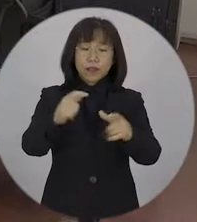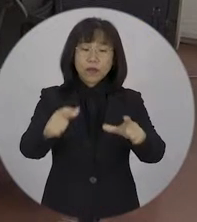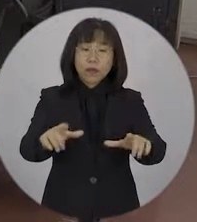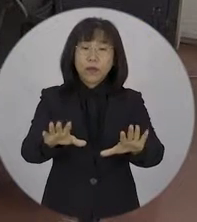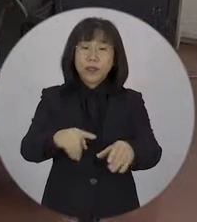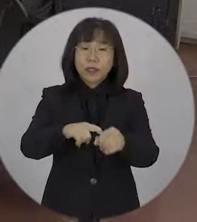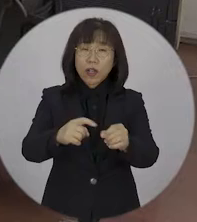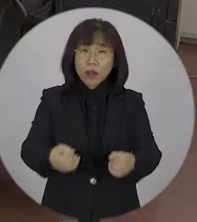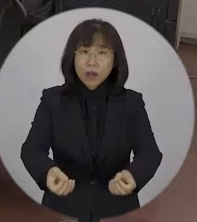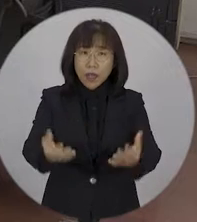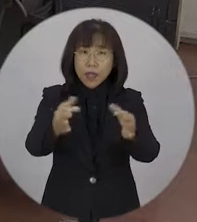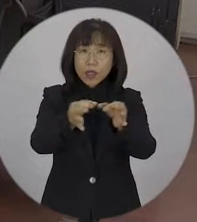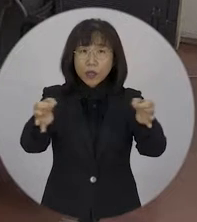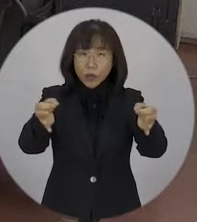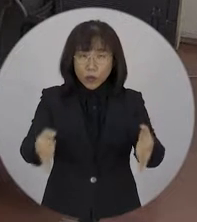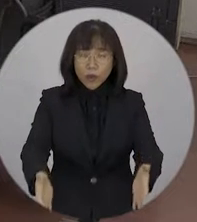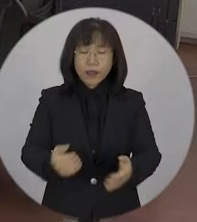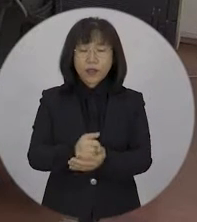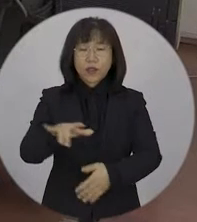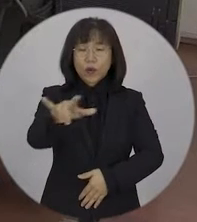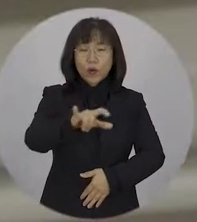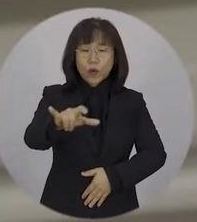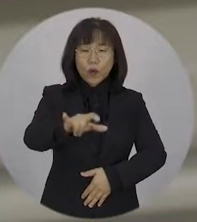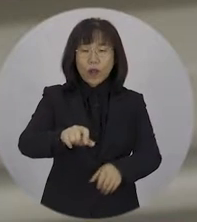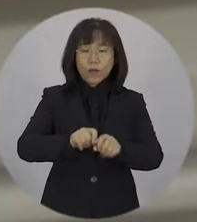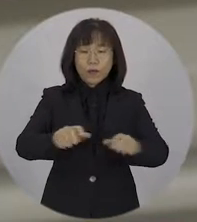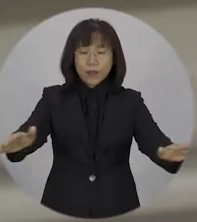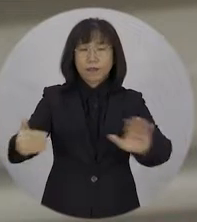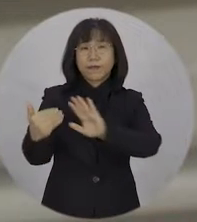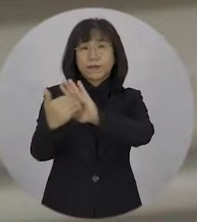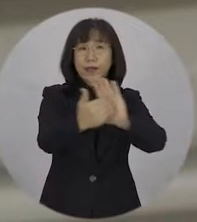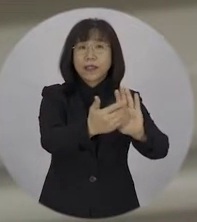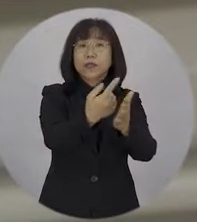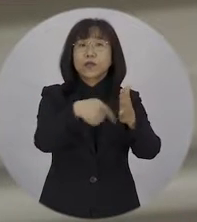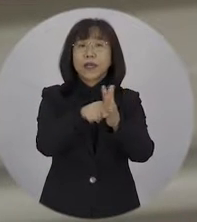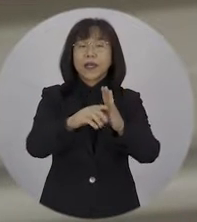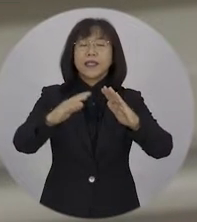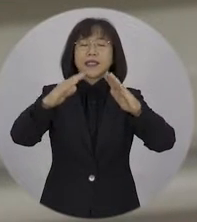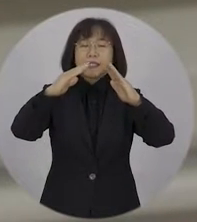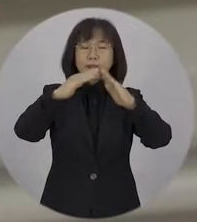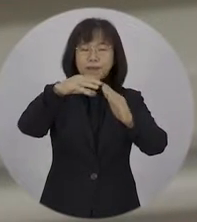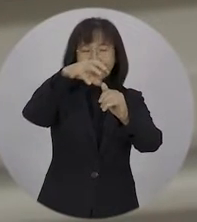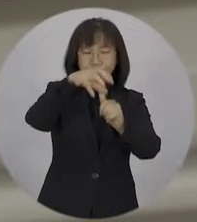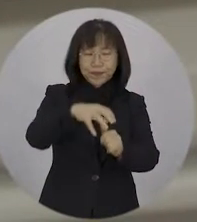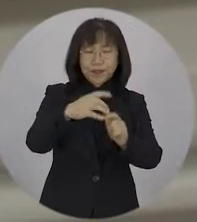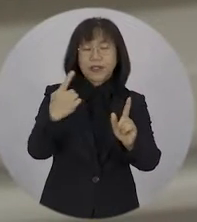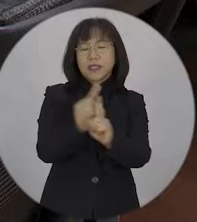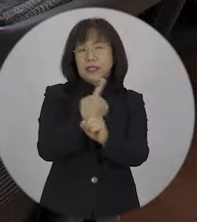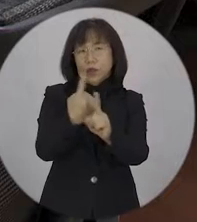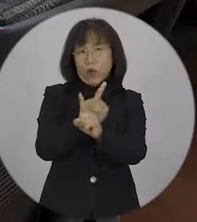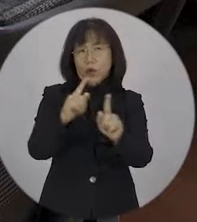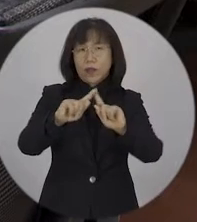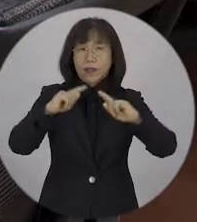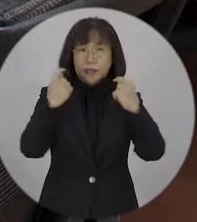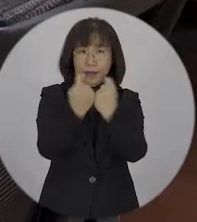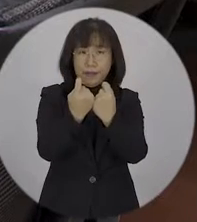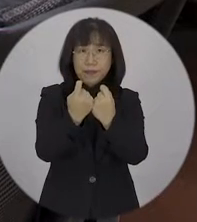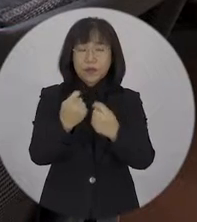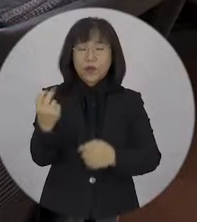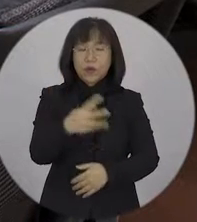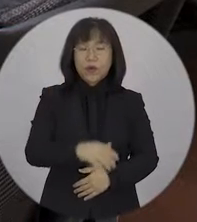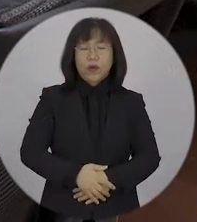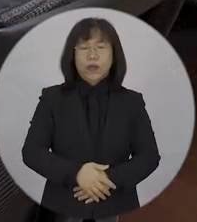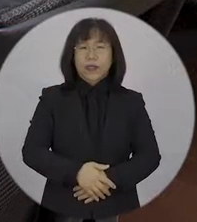강서구는 설 명절 연휴기간 코론 알고 감염병 확산을 방지하기 위해 재택 치료 팀을 구성해 운영하고 있으며